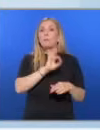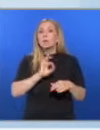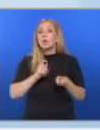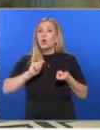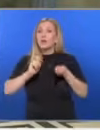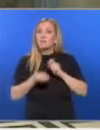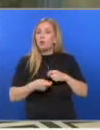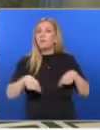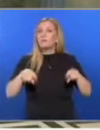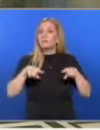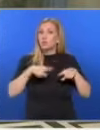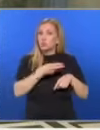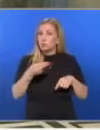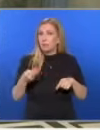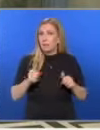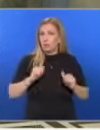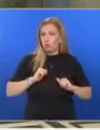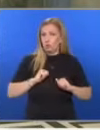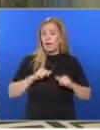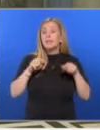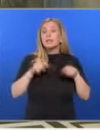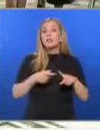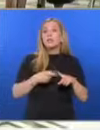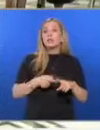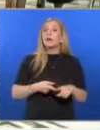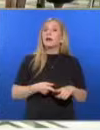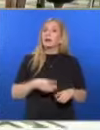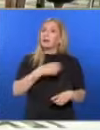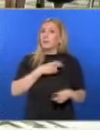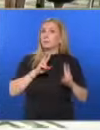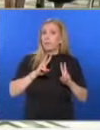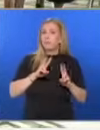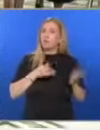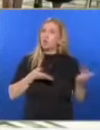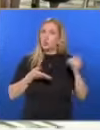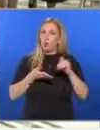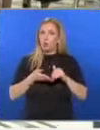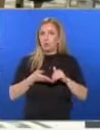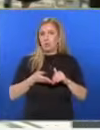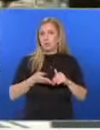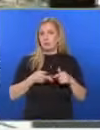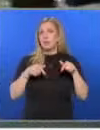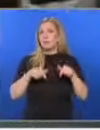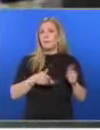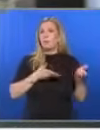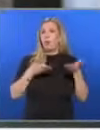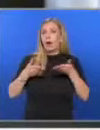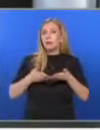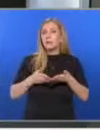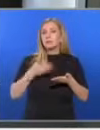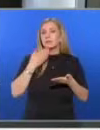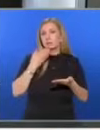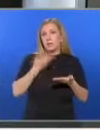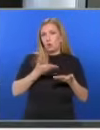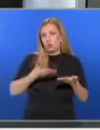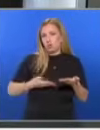за сигурност. В парламента днес от ГЕРБ СДС заявиха, че ще се отзоват на поканата за разговори с ППДБ по предложените от